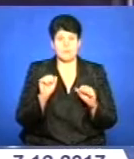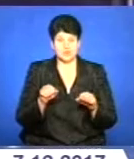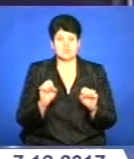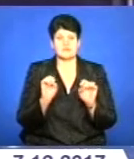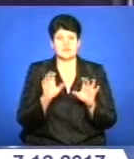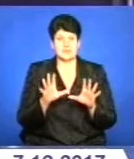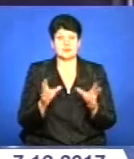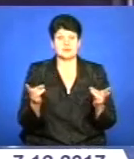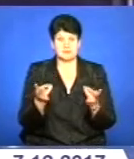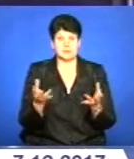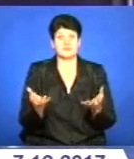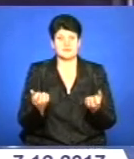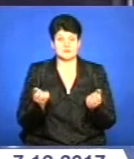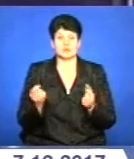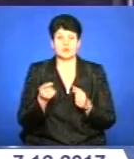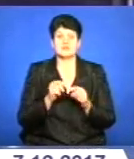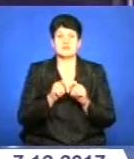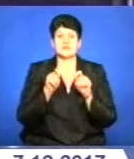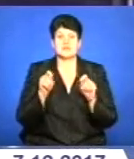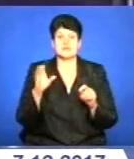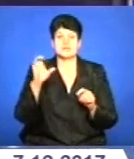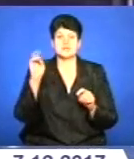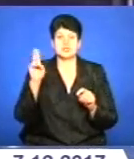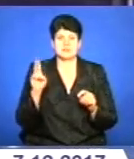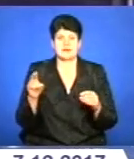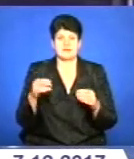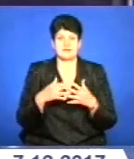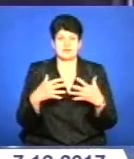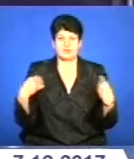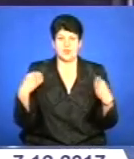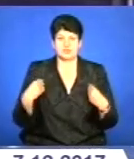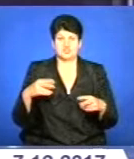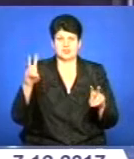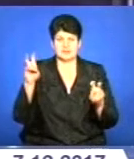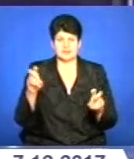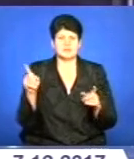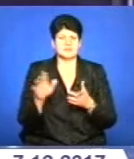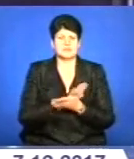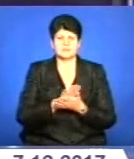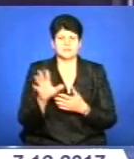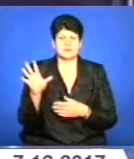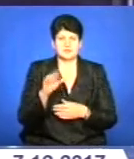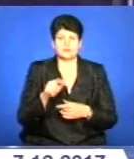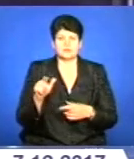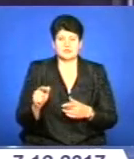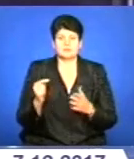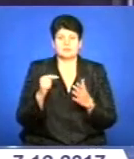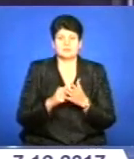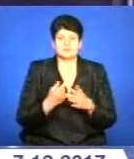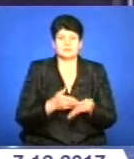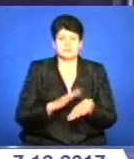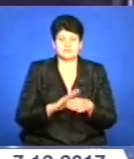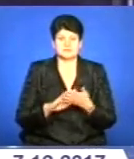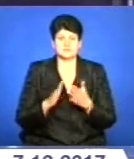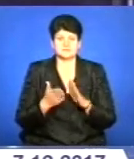візьми. У Тернополі відкрили соціальний гардероб «Одежина». Всі речі там безкоштовні. Люди, які опинилися у скрутному становищі,